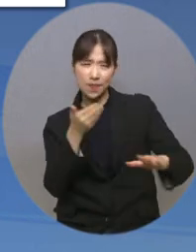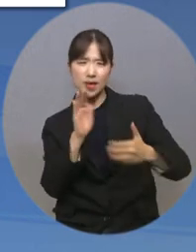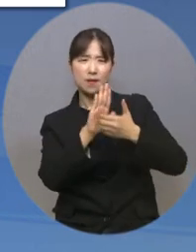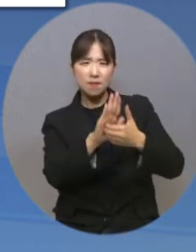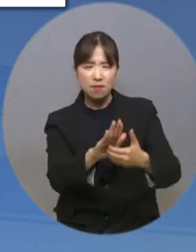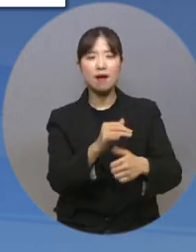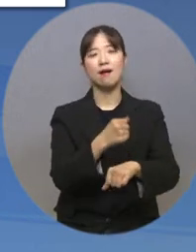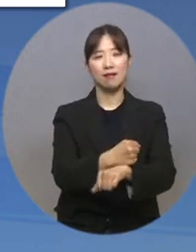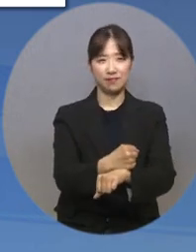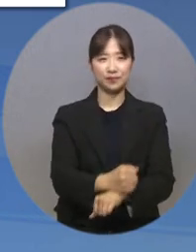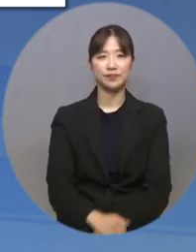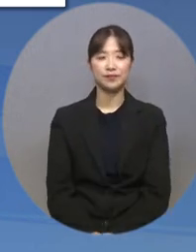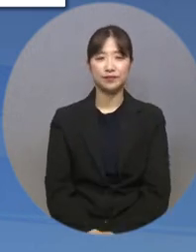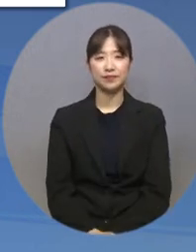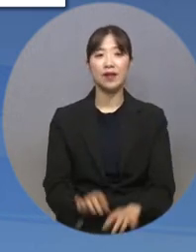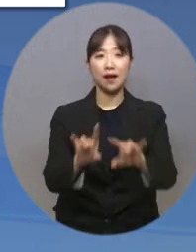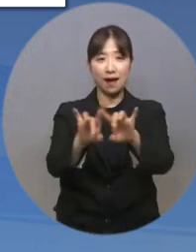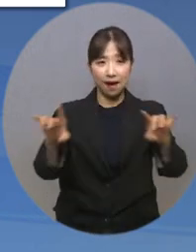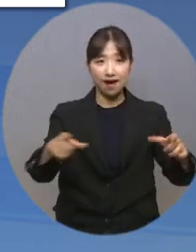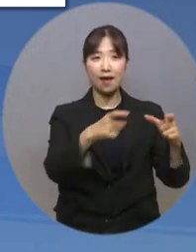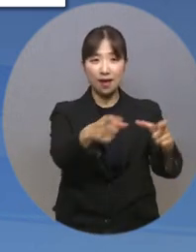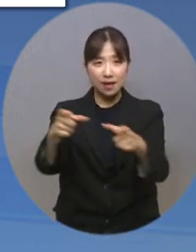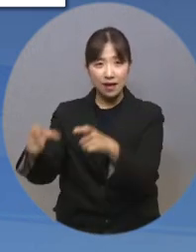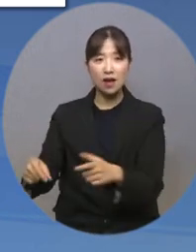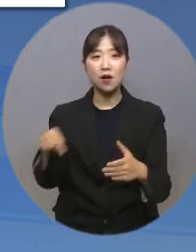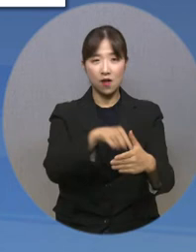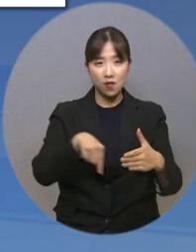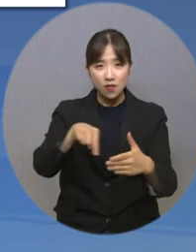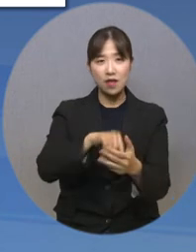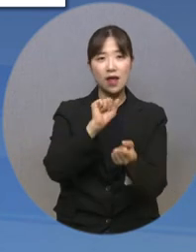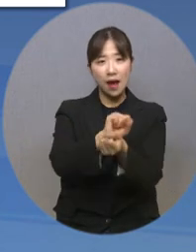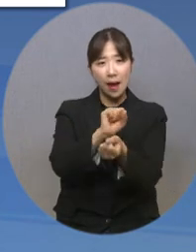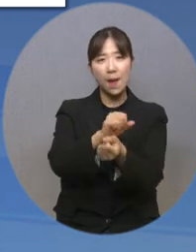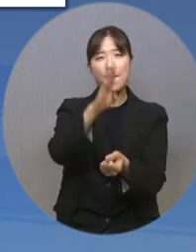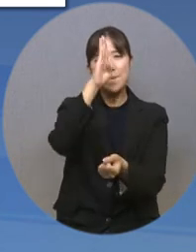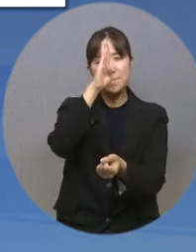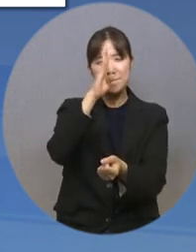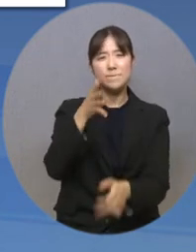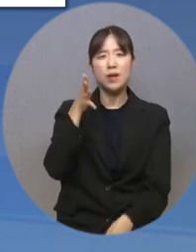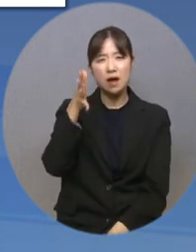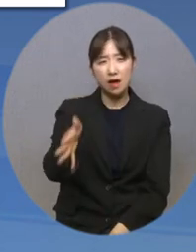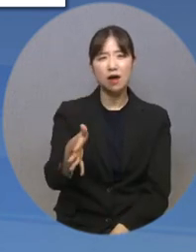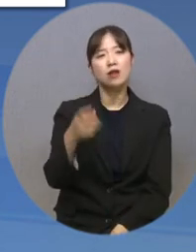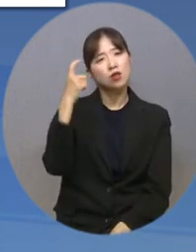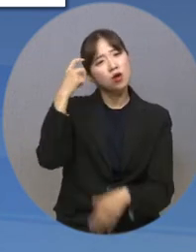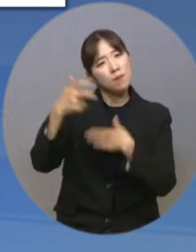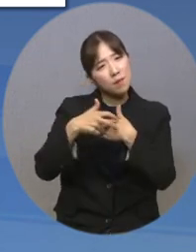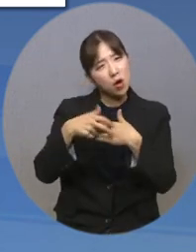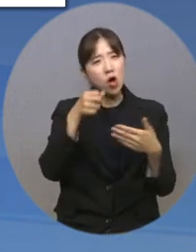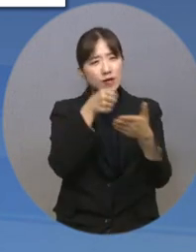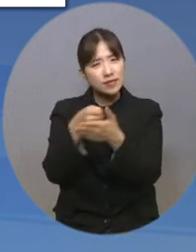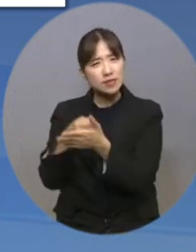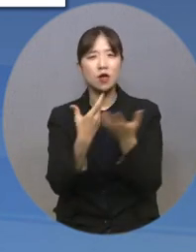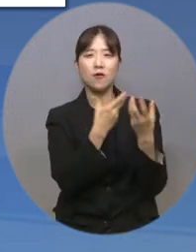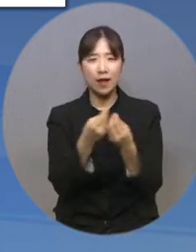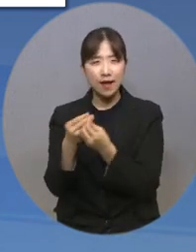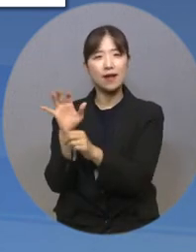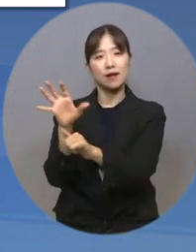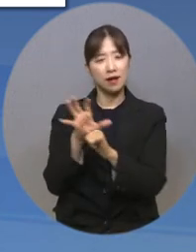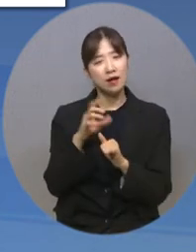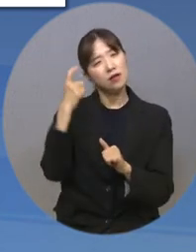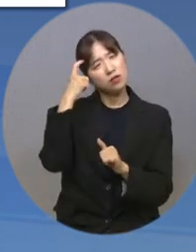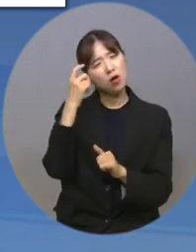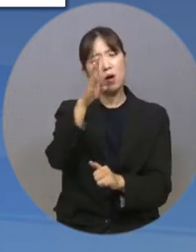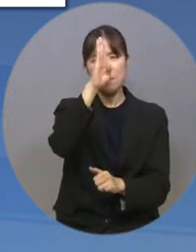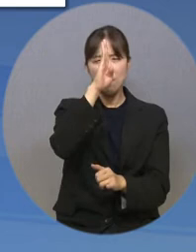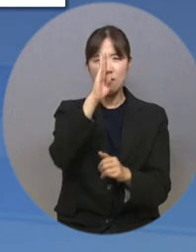했습니다. 각 시도는 관할 지역 내 감염병 전담 정신병원 지정 사례 등을 활용해 정신질환자